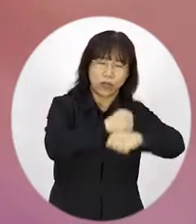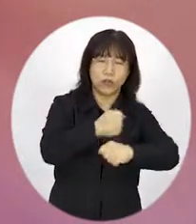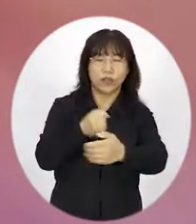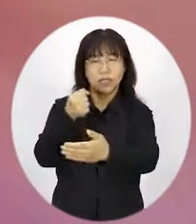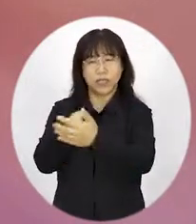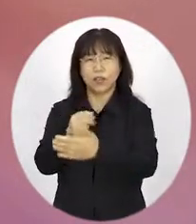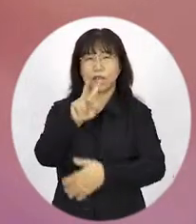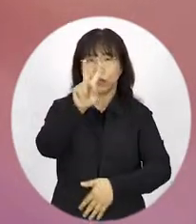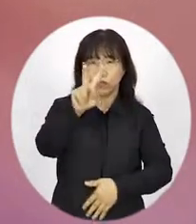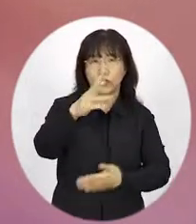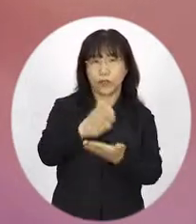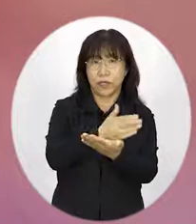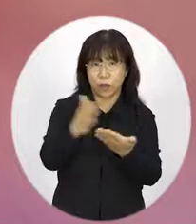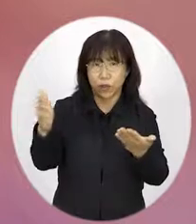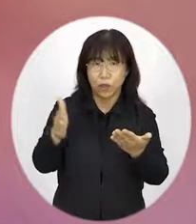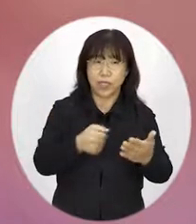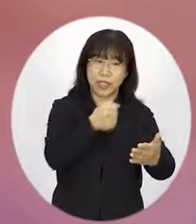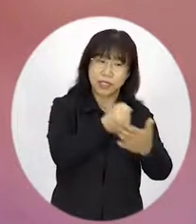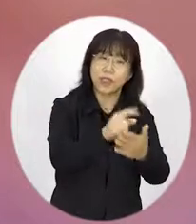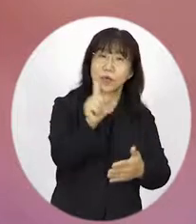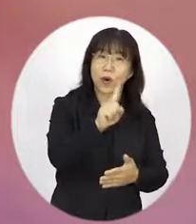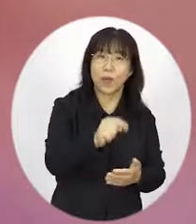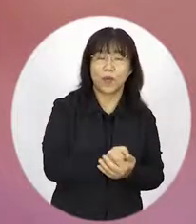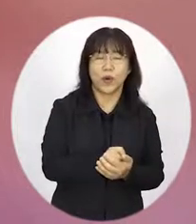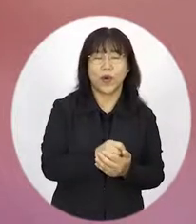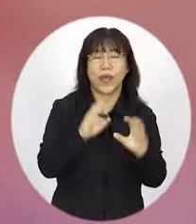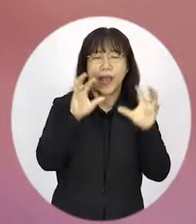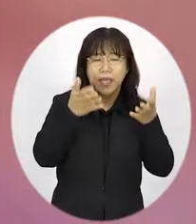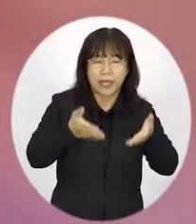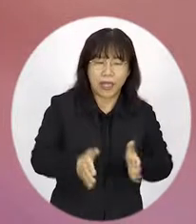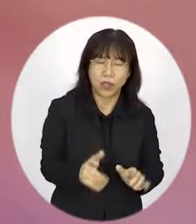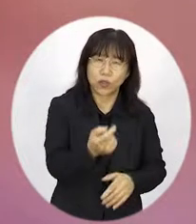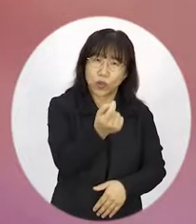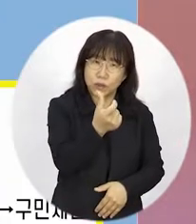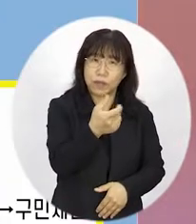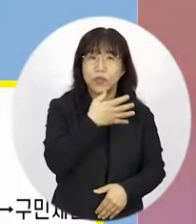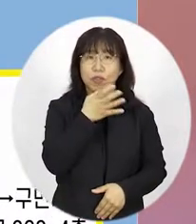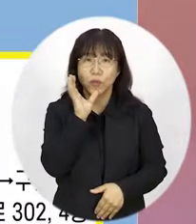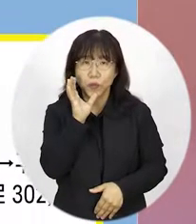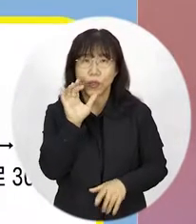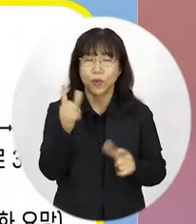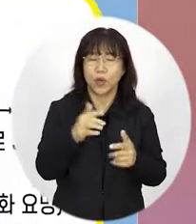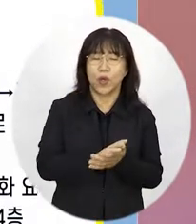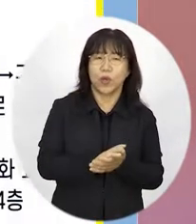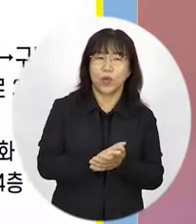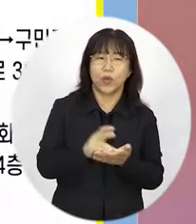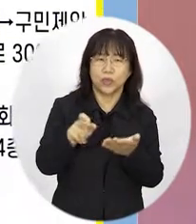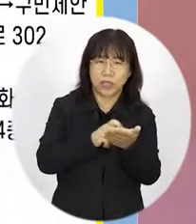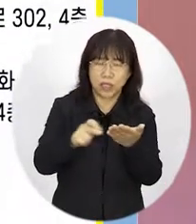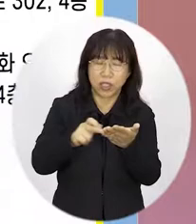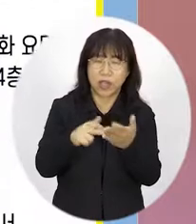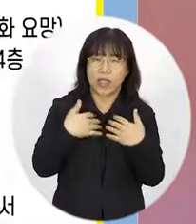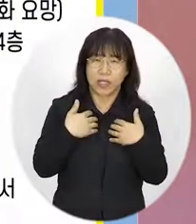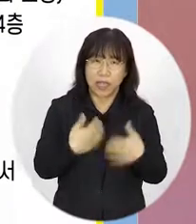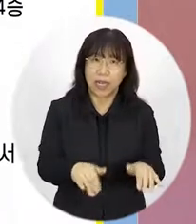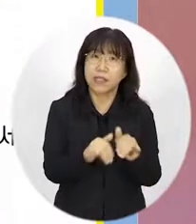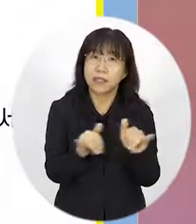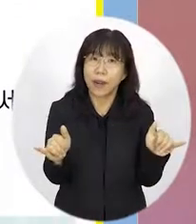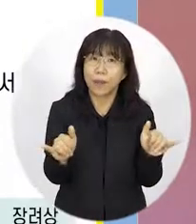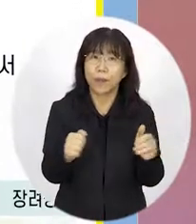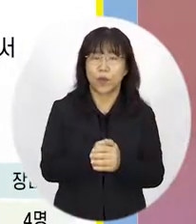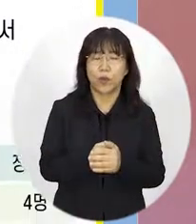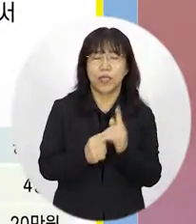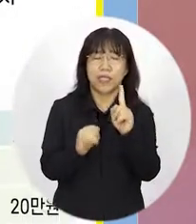자유 주제로 나누어 실시되며 지정 주제로는 저출산 고령화 극복방안 디지털 약자 보험이 찌 원